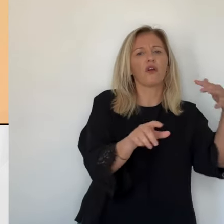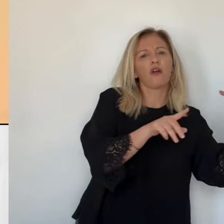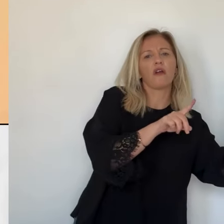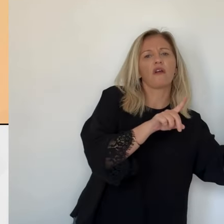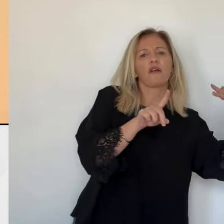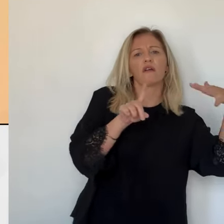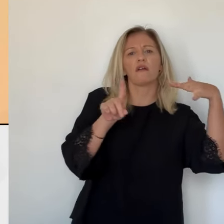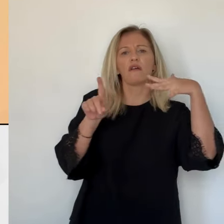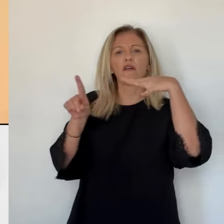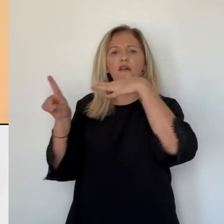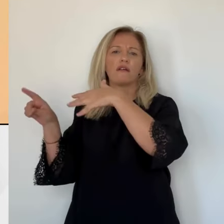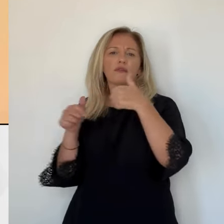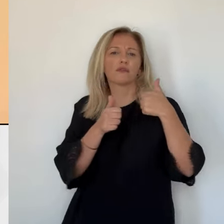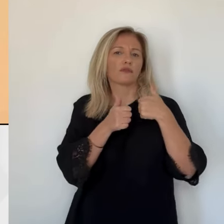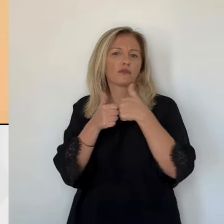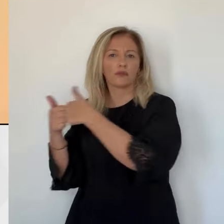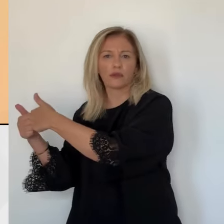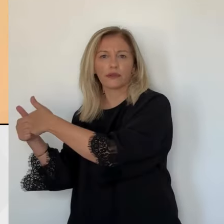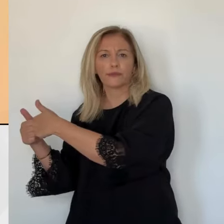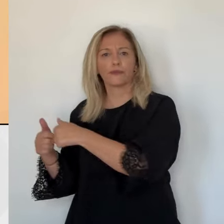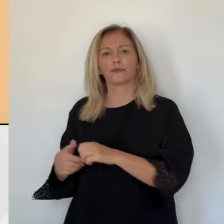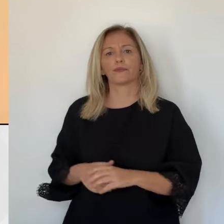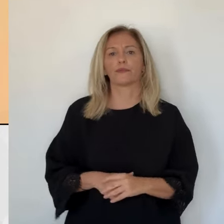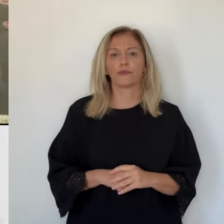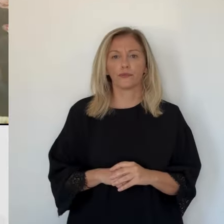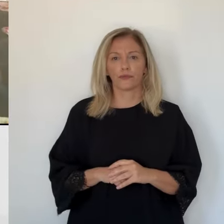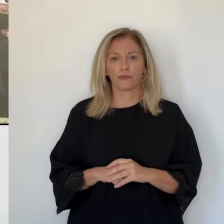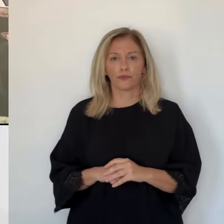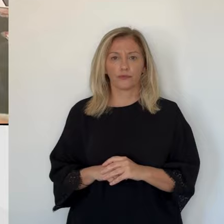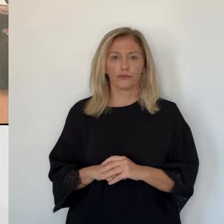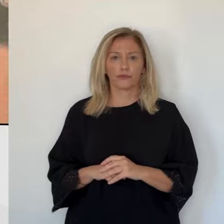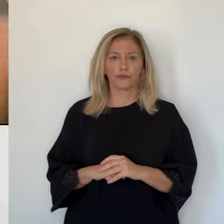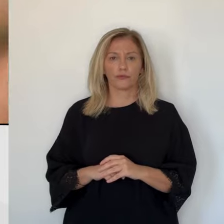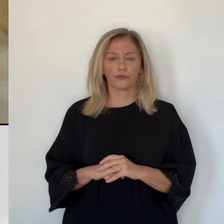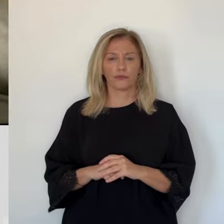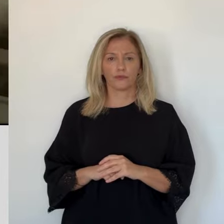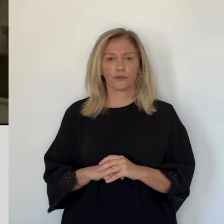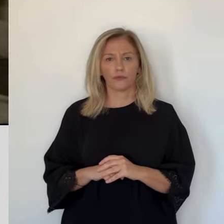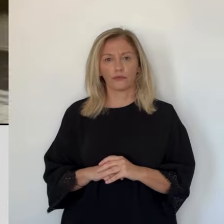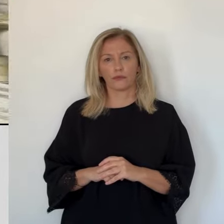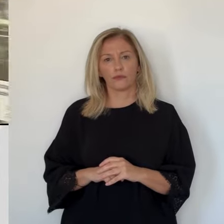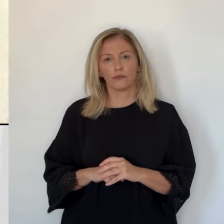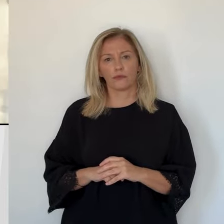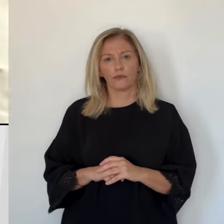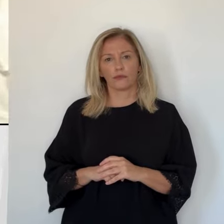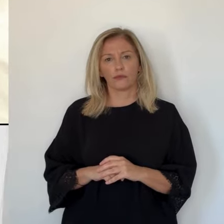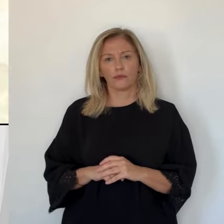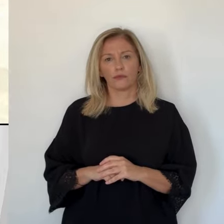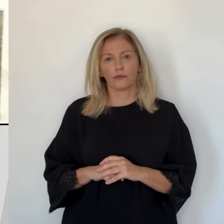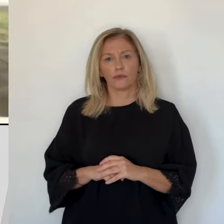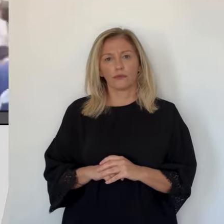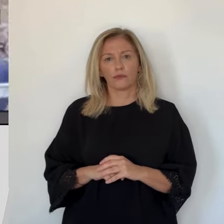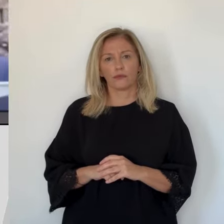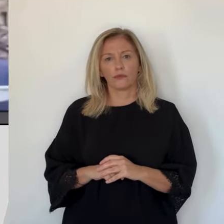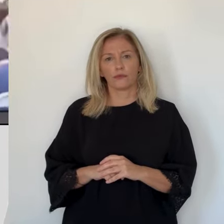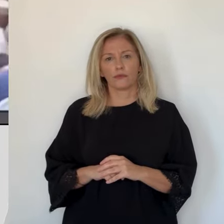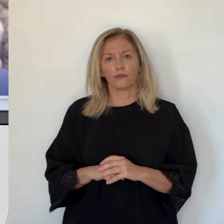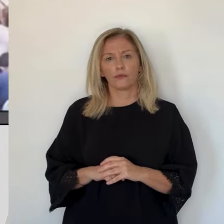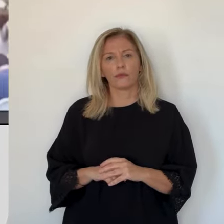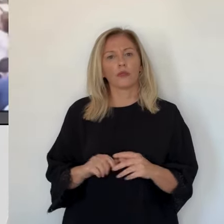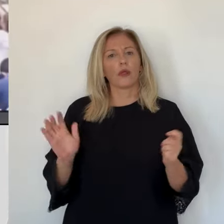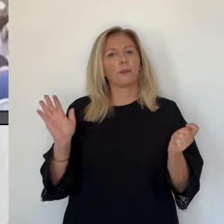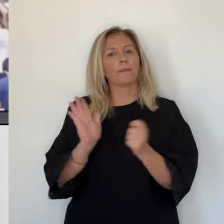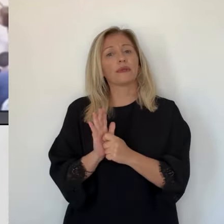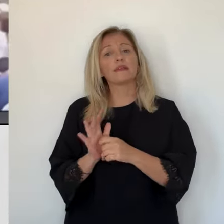rôle d'un leader charismatique qui a emporté les foules. Deux conférences de presse en cagoule et armée en septembre 2019 et